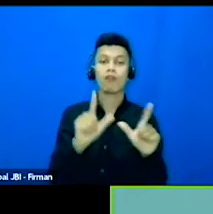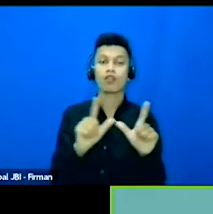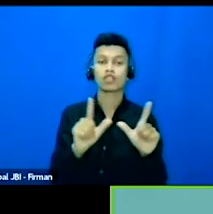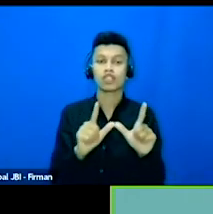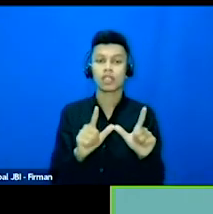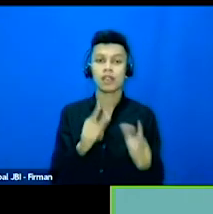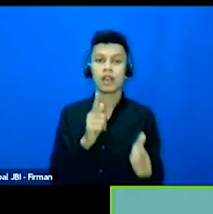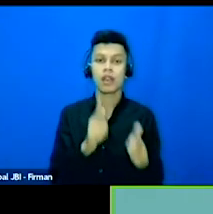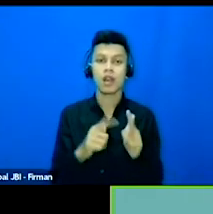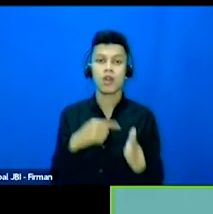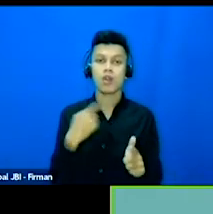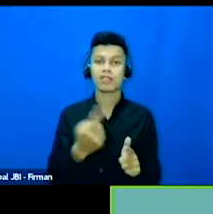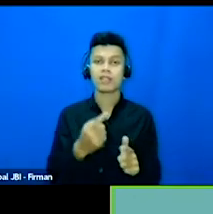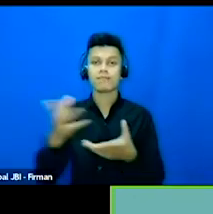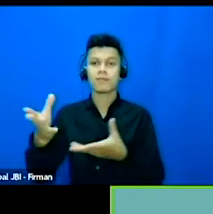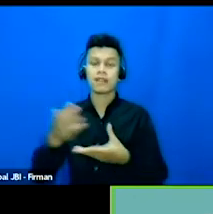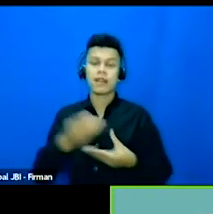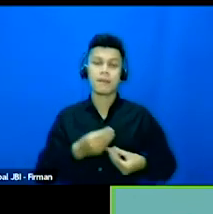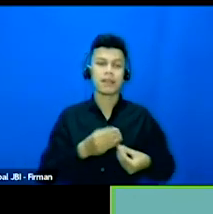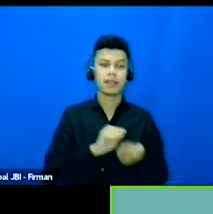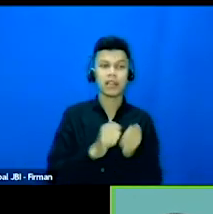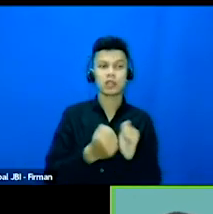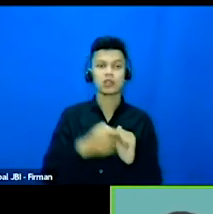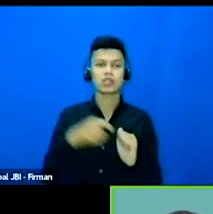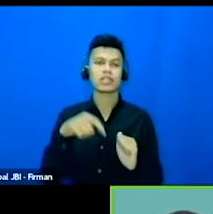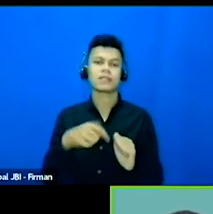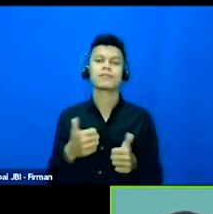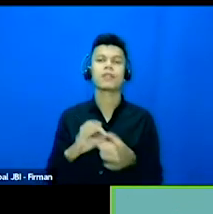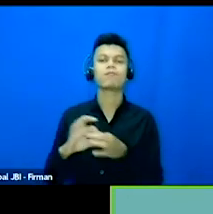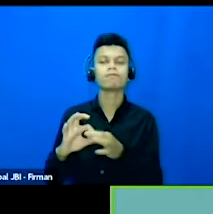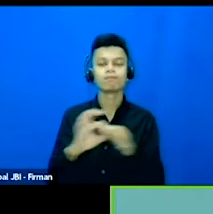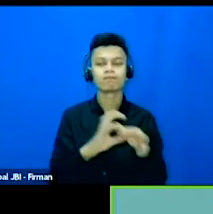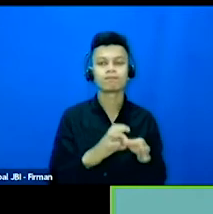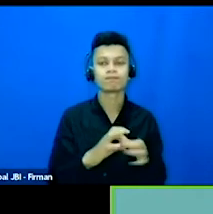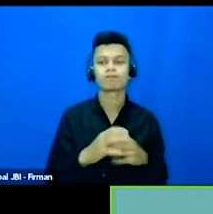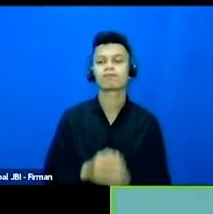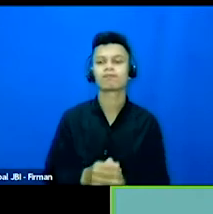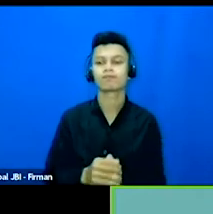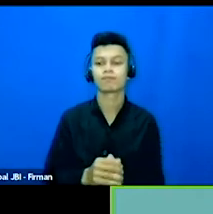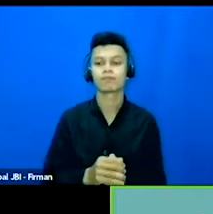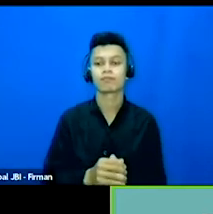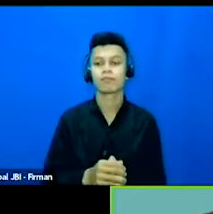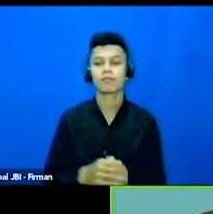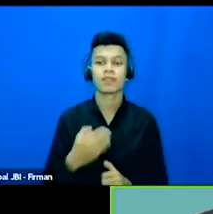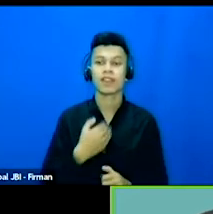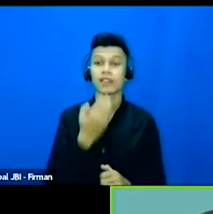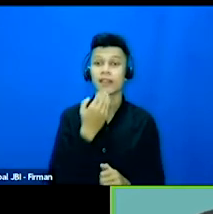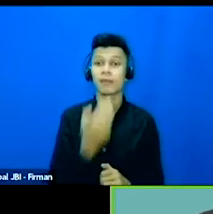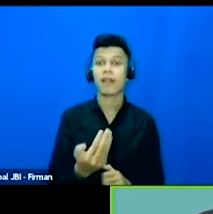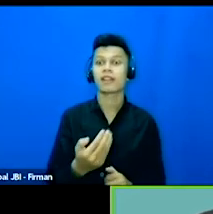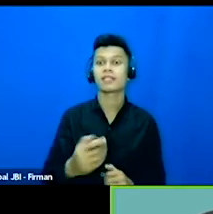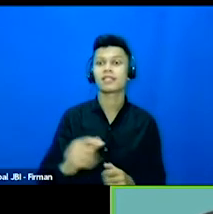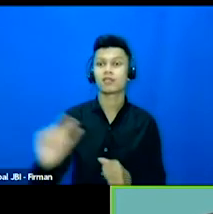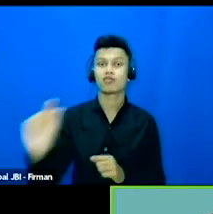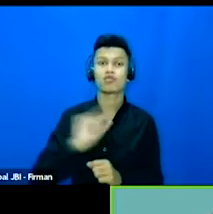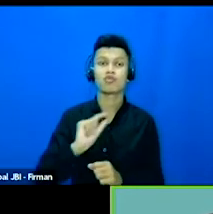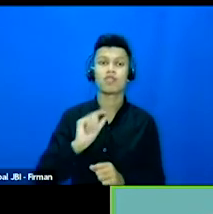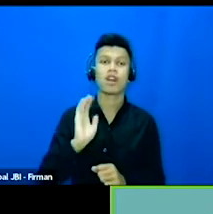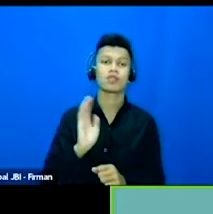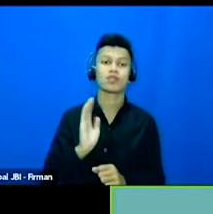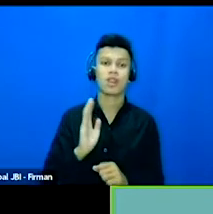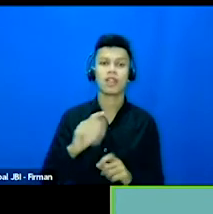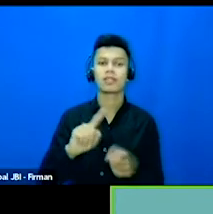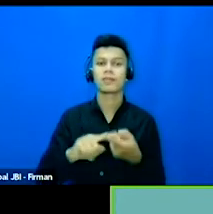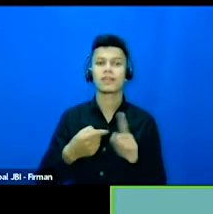kita mendapatkan permasalahan ini saya juga banyak terima kasih diajak dengan teman-teman asl